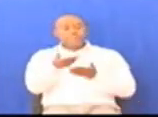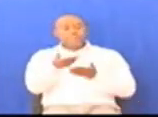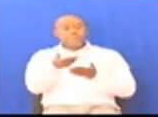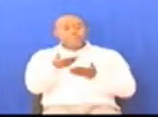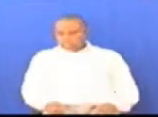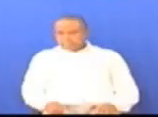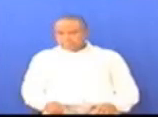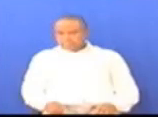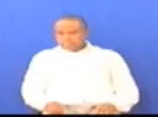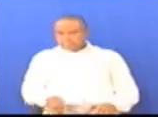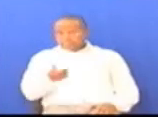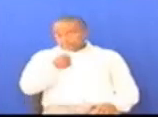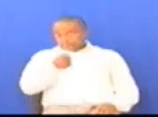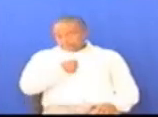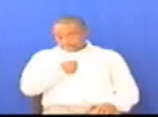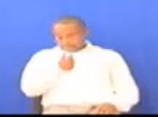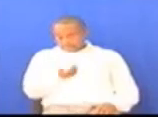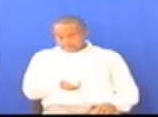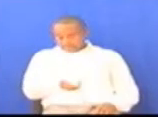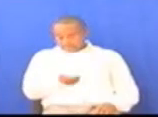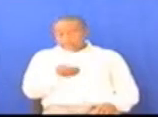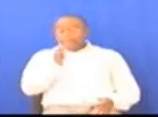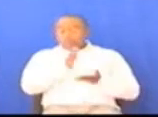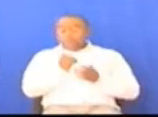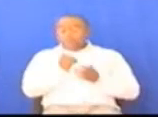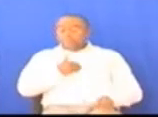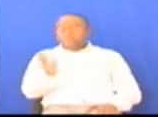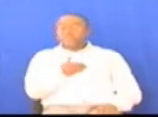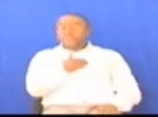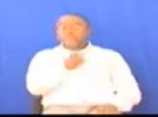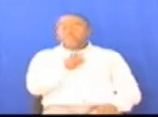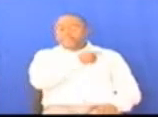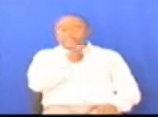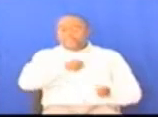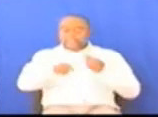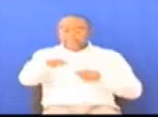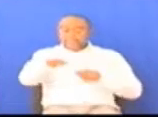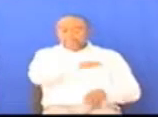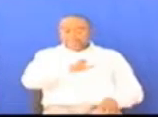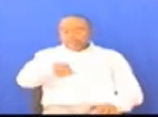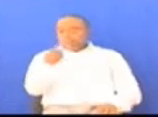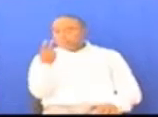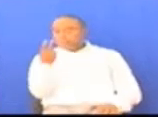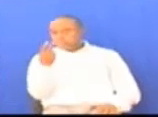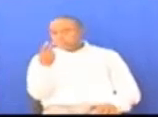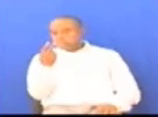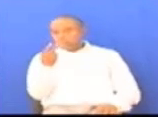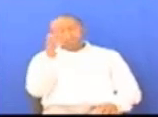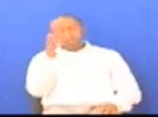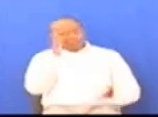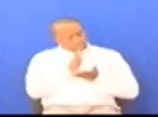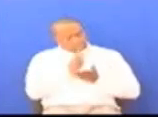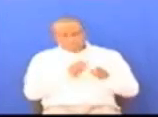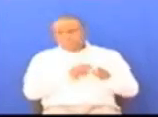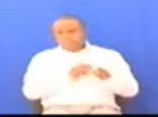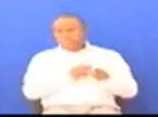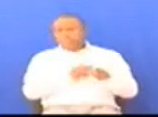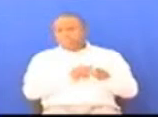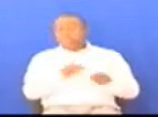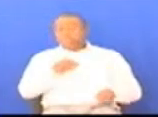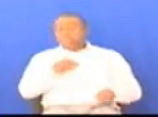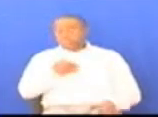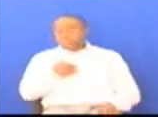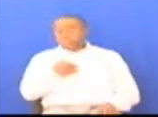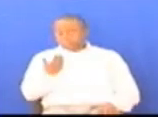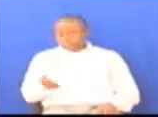dhambi. Na mimi katika hili nataka nimsifu rais katika maeneo mawili. Kidhati kabisa. Nataka nimsifu rais